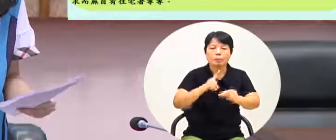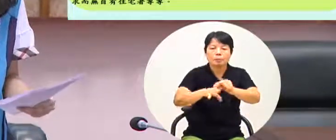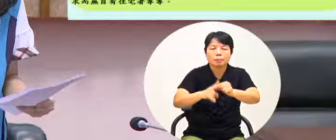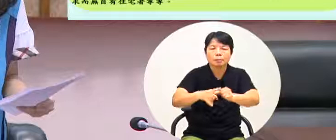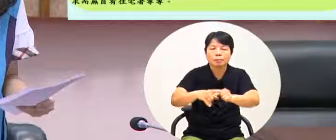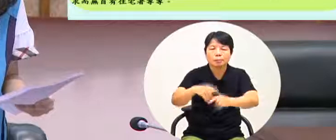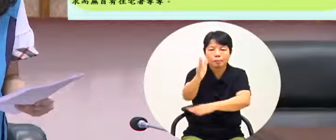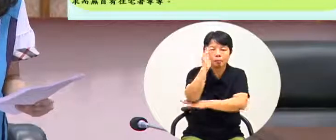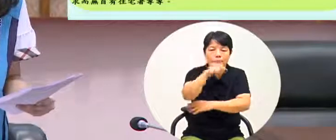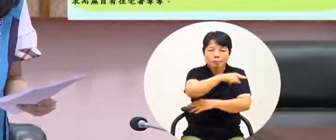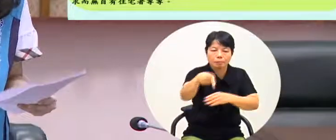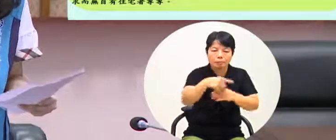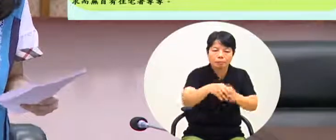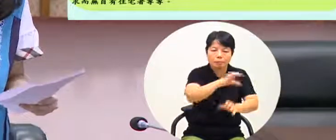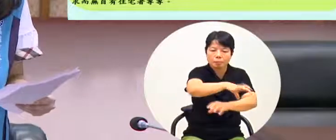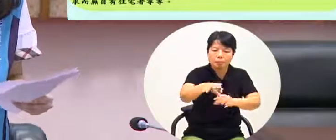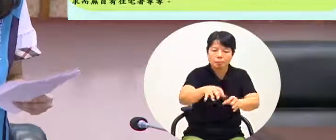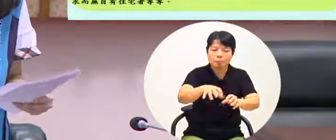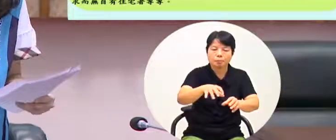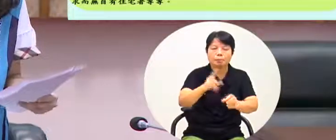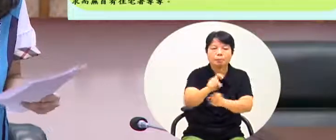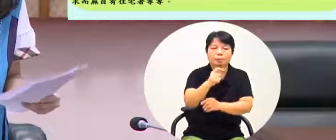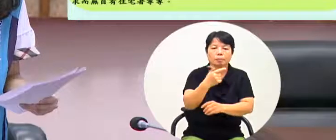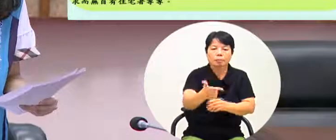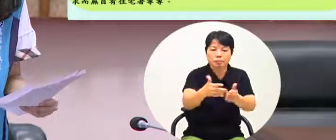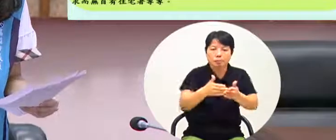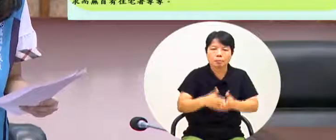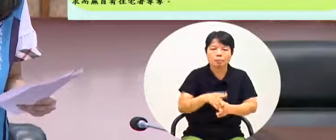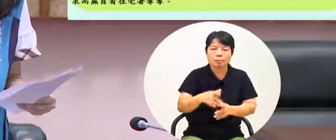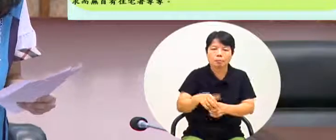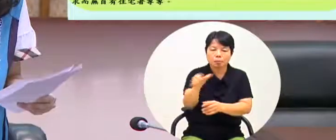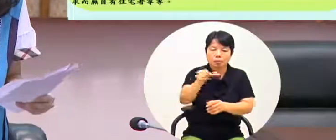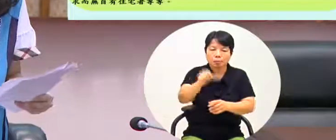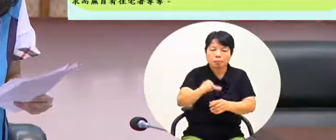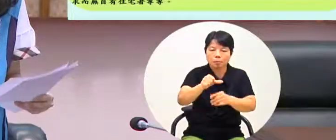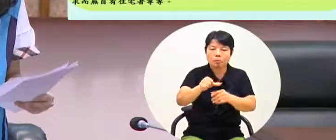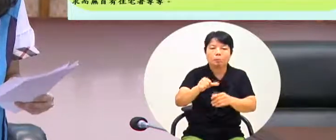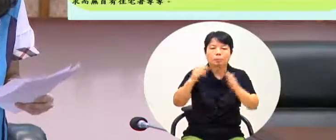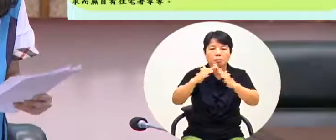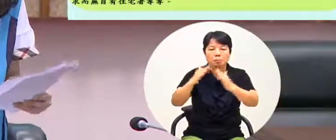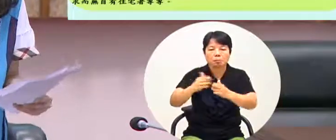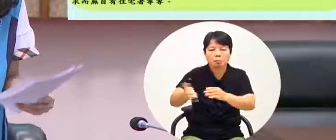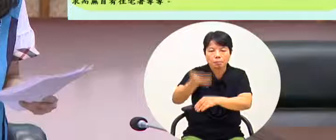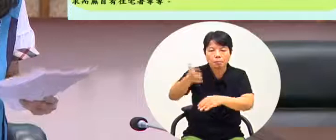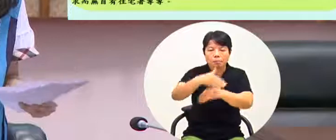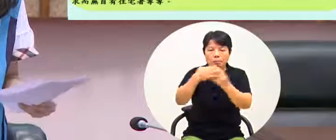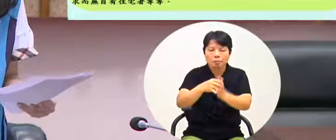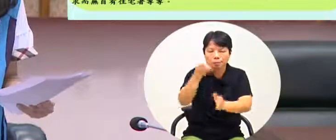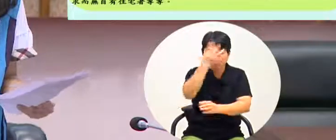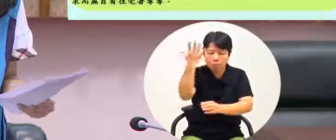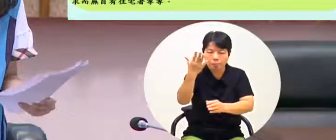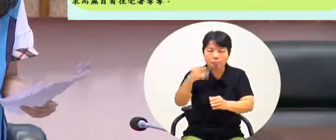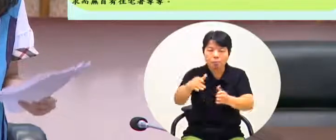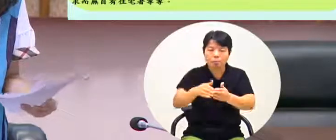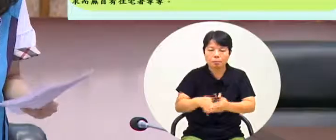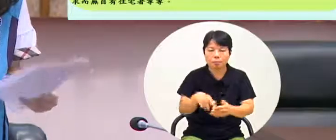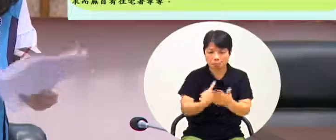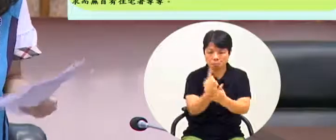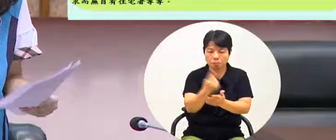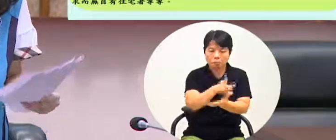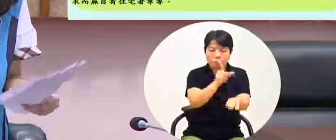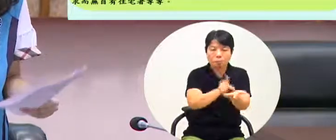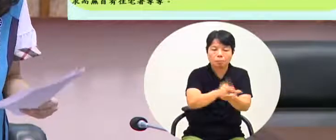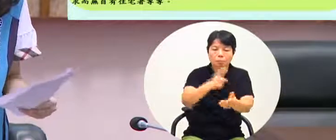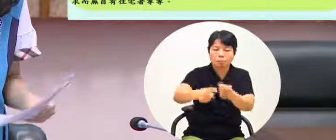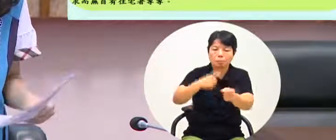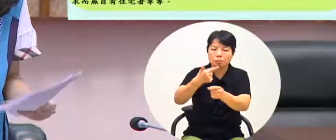有5000多户的社会住宅，然后青年住宅也是只租不卖。这16年中，其中会保留30%给